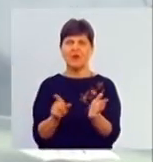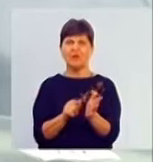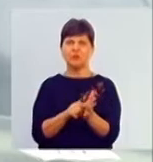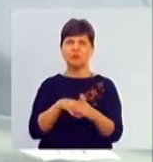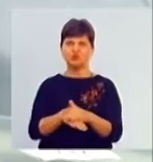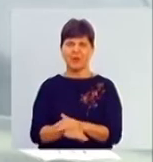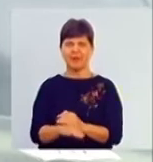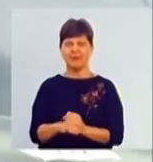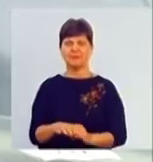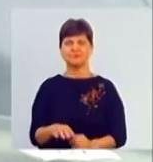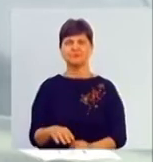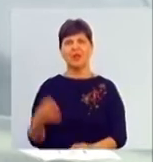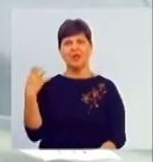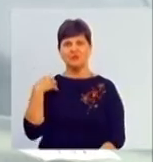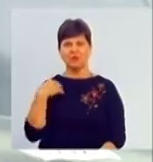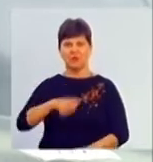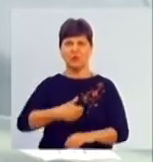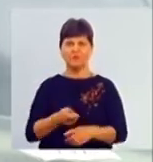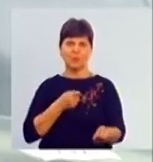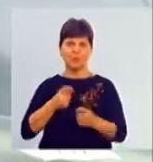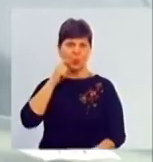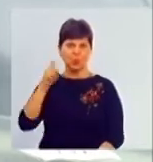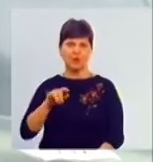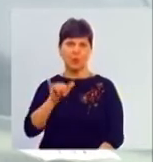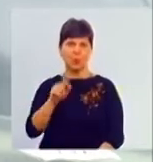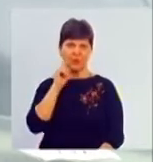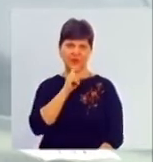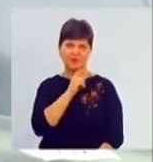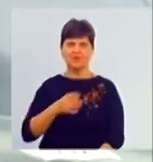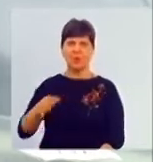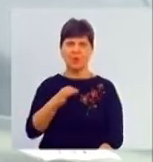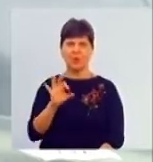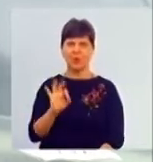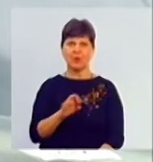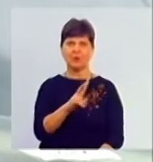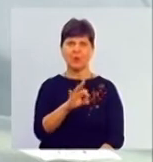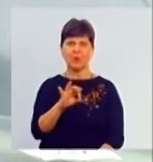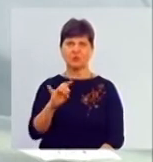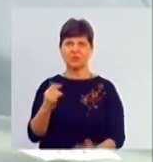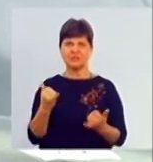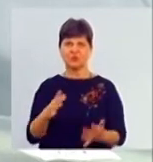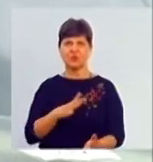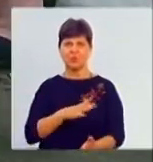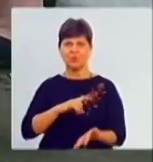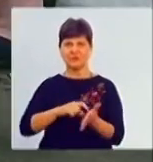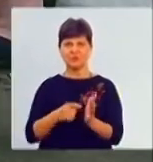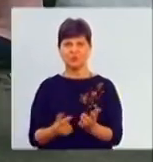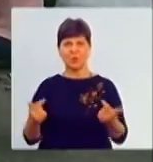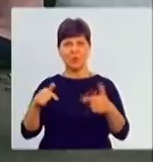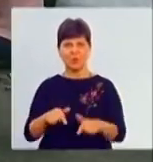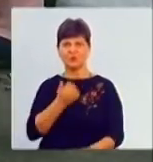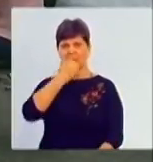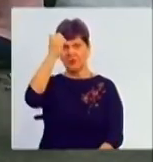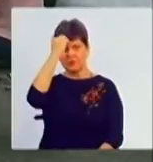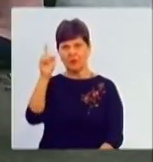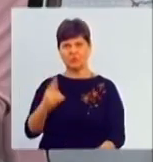головного управління Пенсійного фонду України у Вінницькій області Олена Корчака сьогодні була гостею нашої студії. Дякую, Олена Сергіївна, що